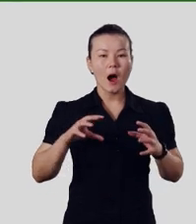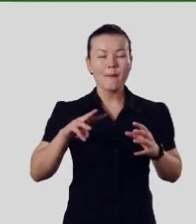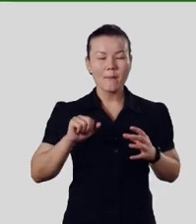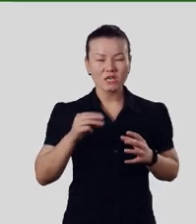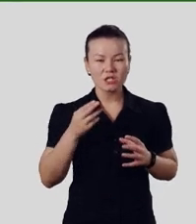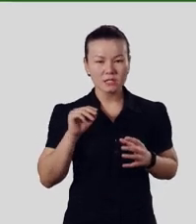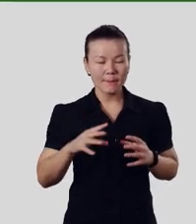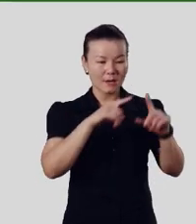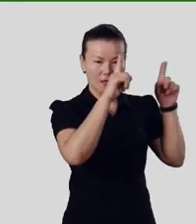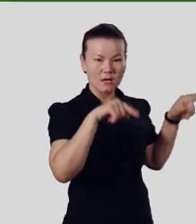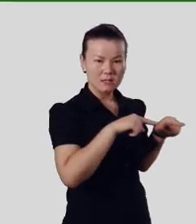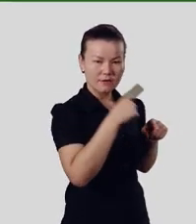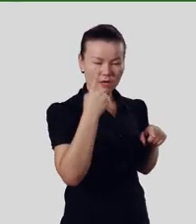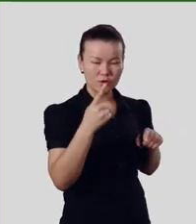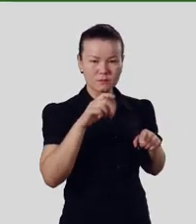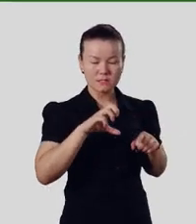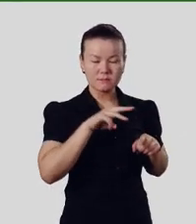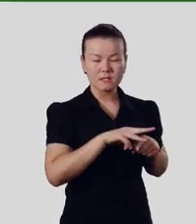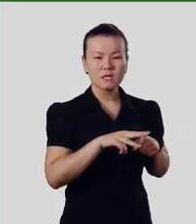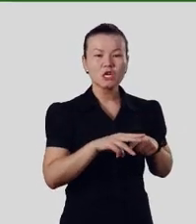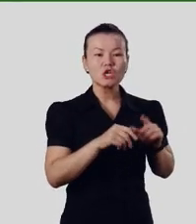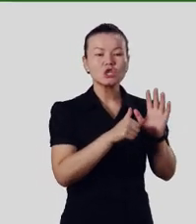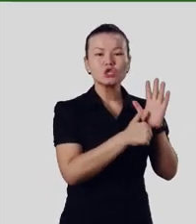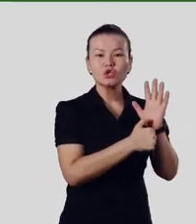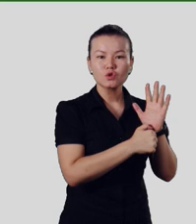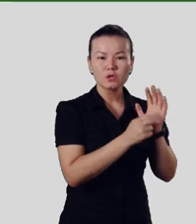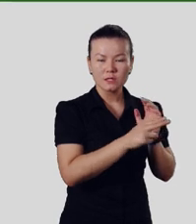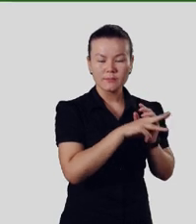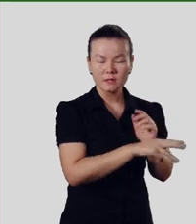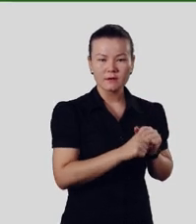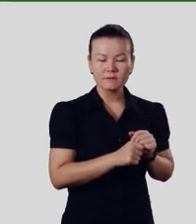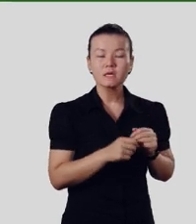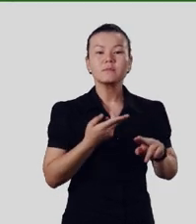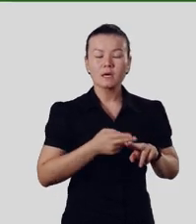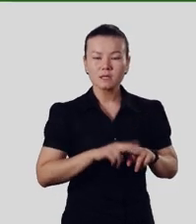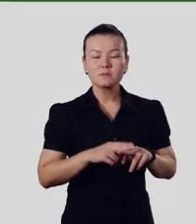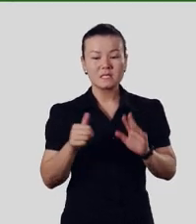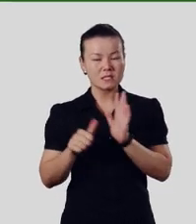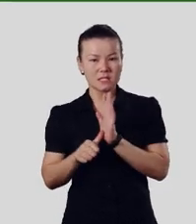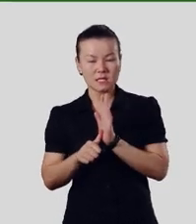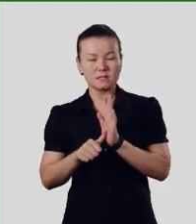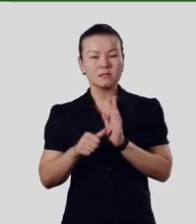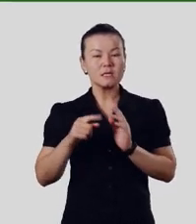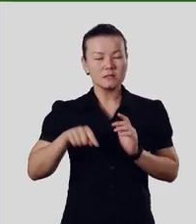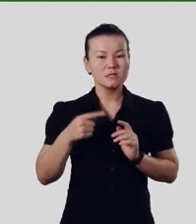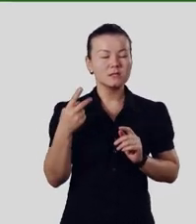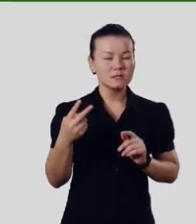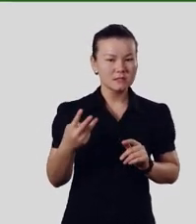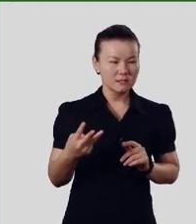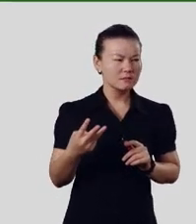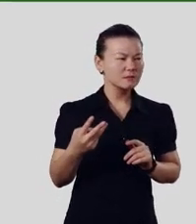карты в одном сантиметре 600 километров. Следовательно, 6,3